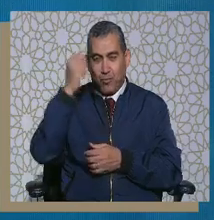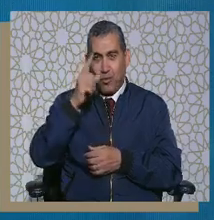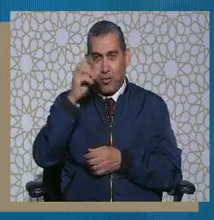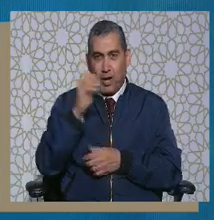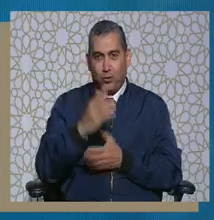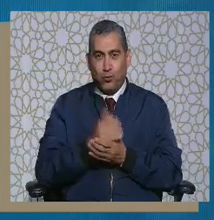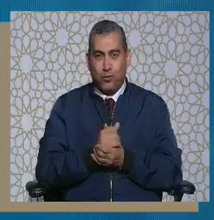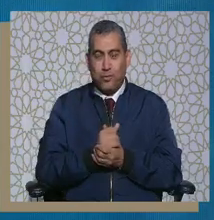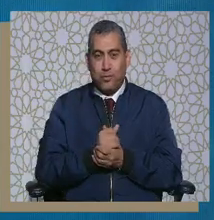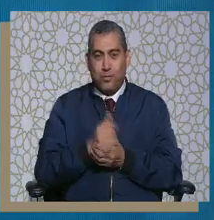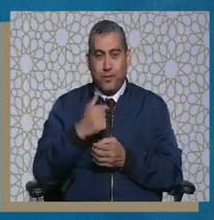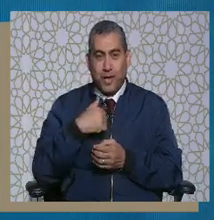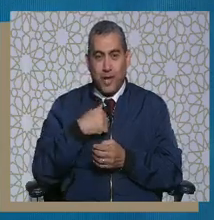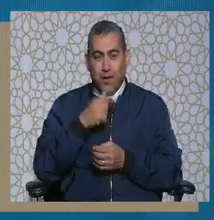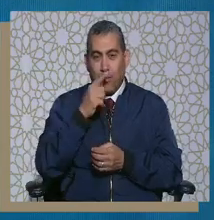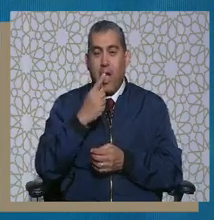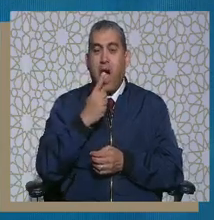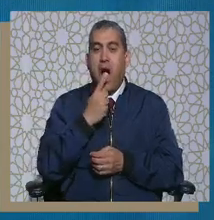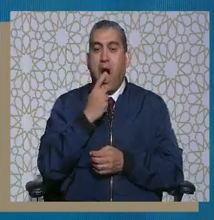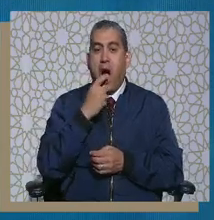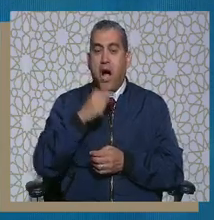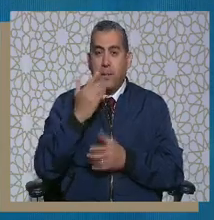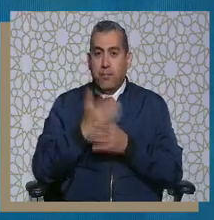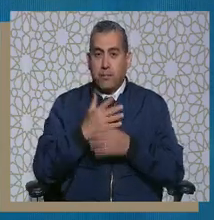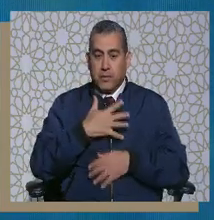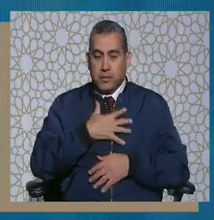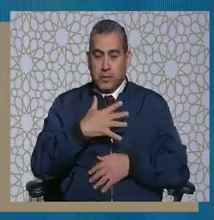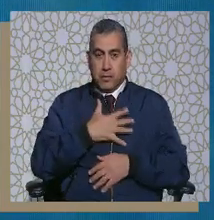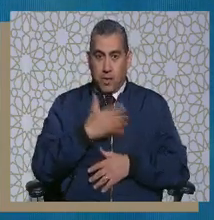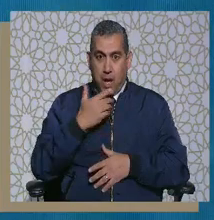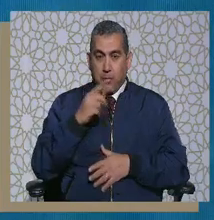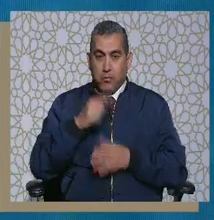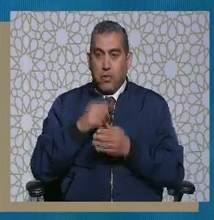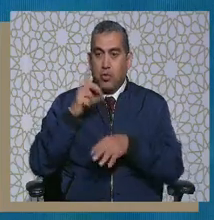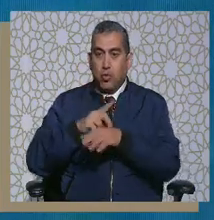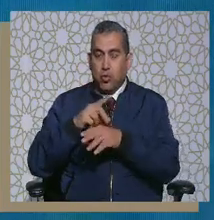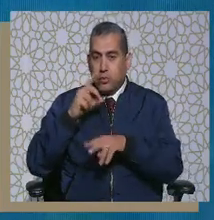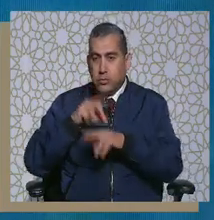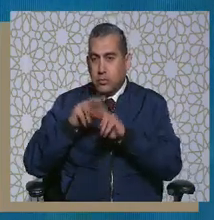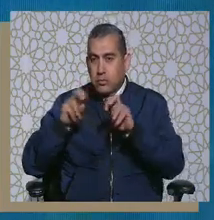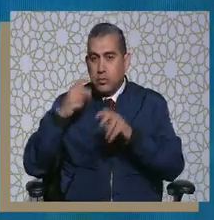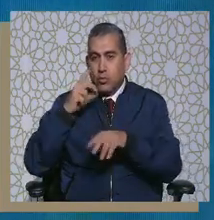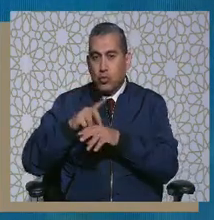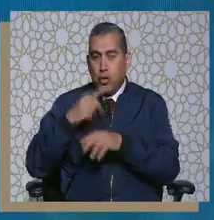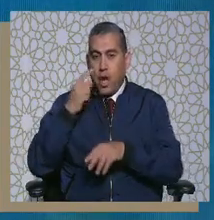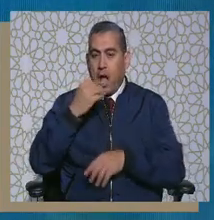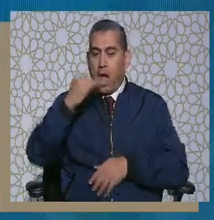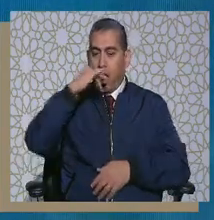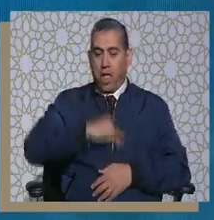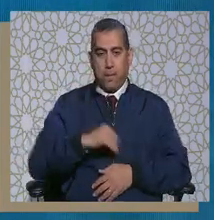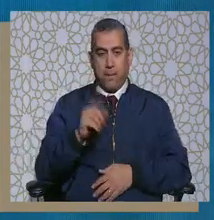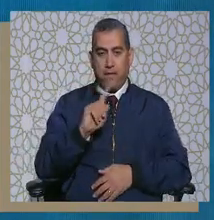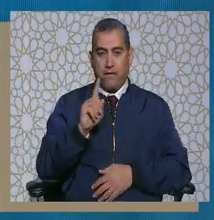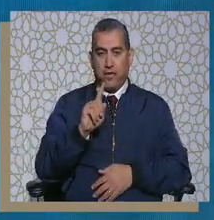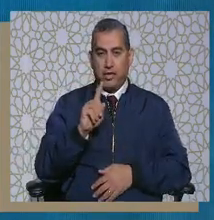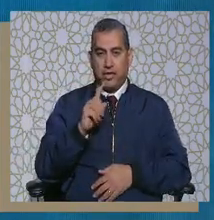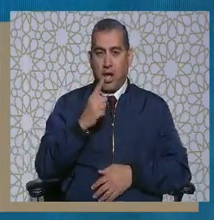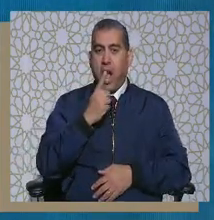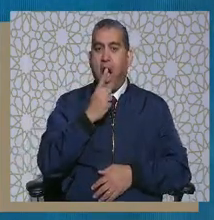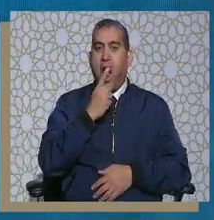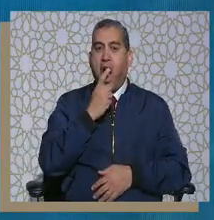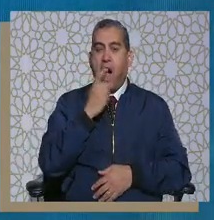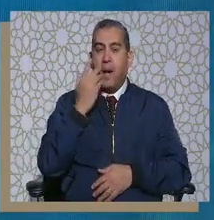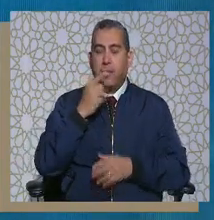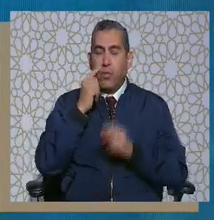ا بخاخ طراب خلاص استقر ان هي ما بتدخل بعد تحرير مساله الجوف ما بقتش تدخل في